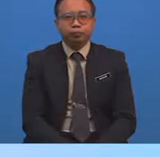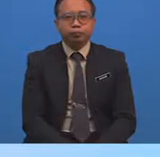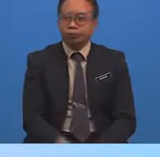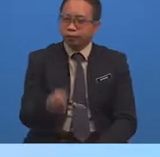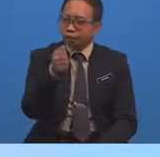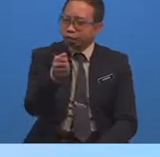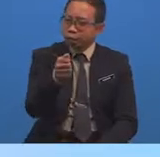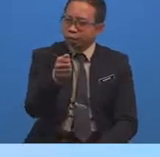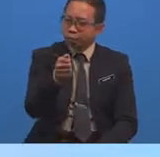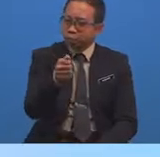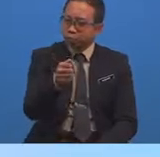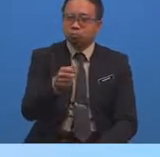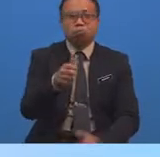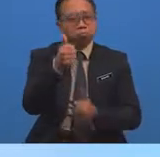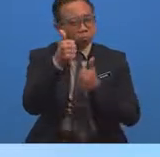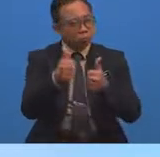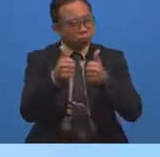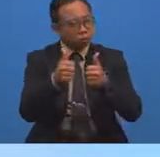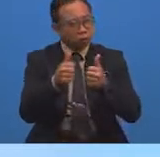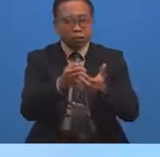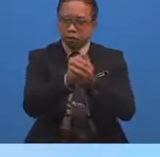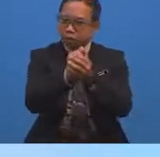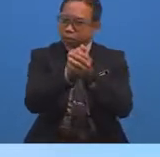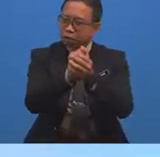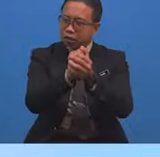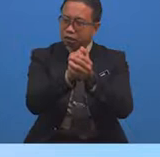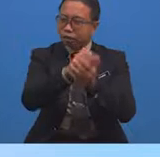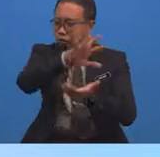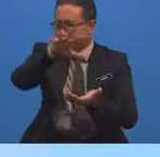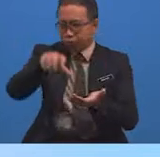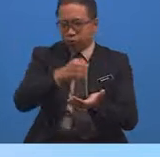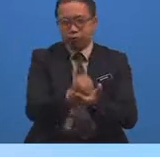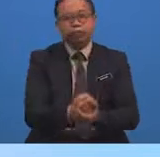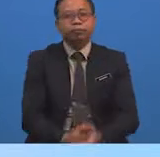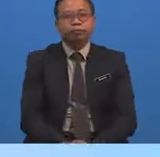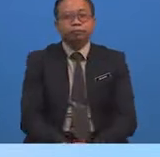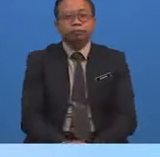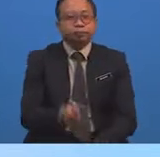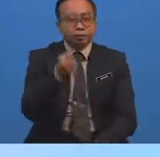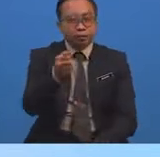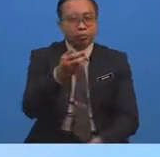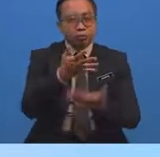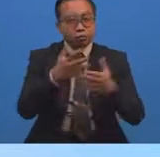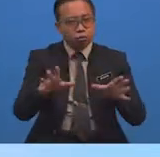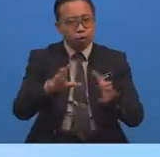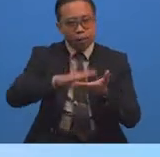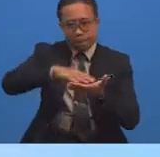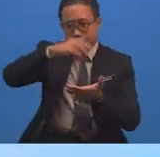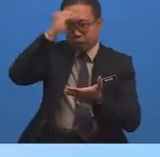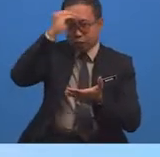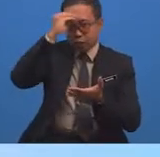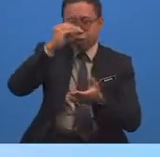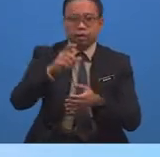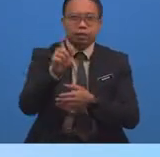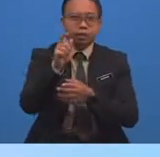Hai kamu memang hebat tahniah semua kamu sudah pun pelajari